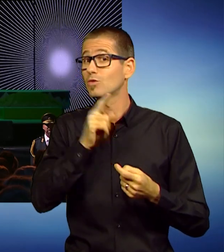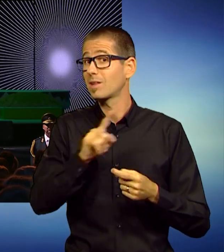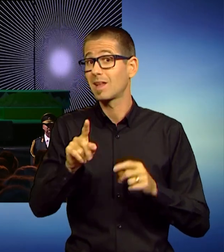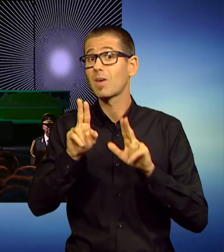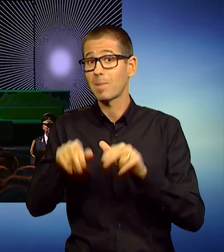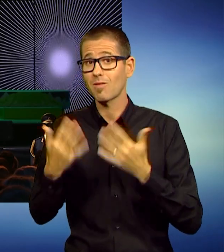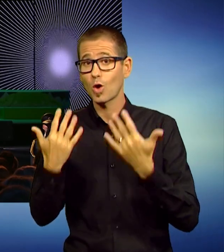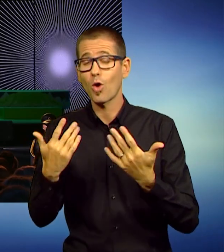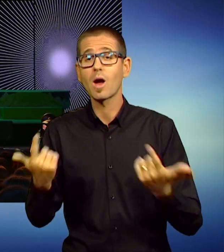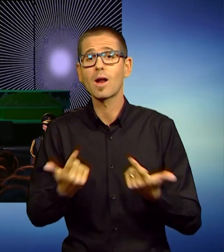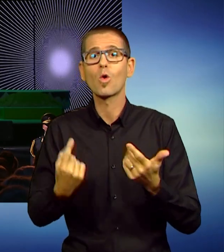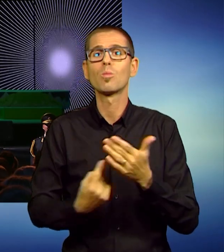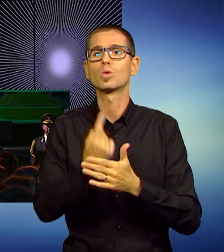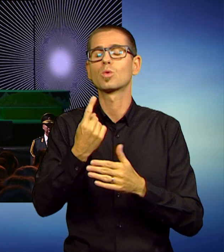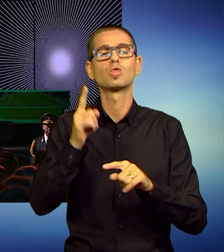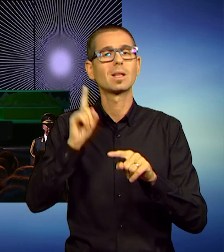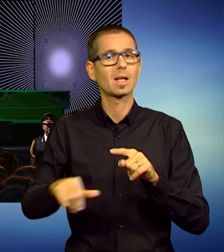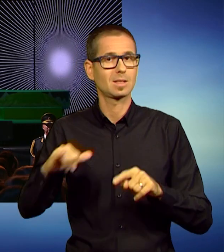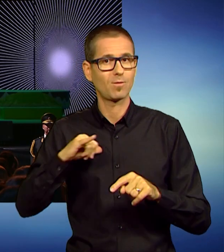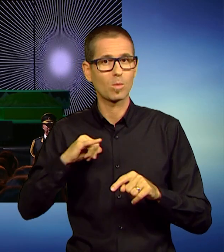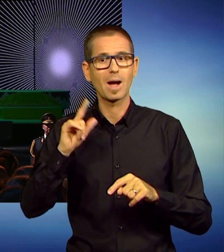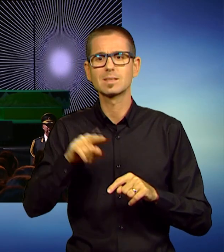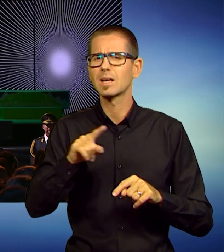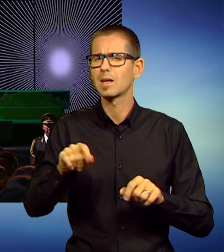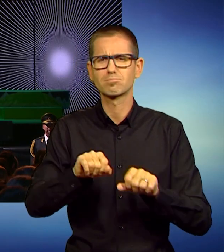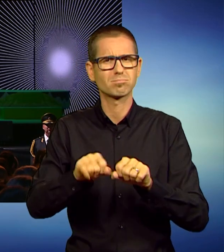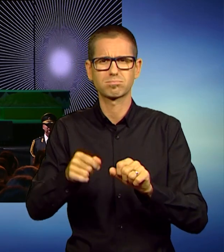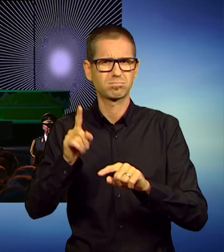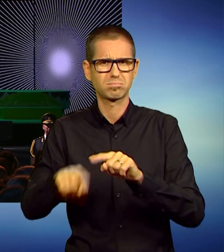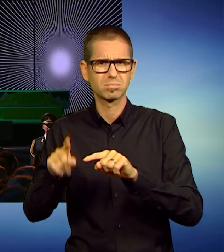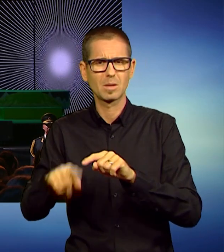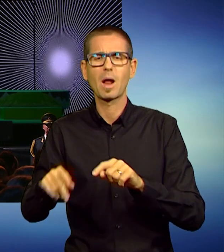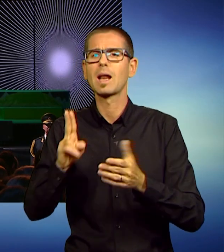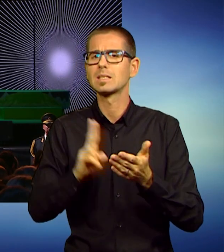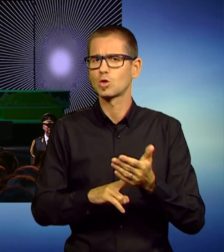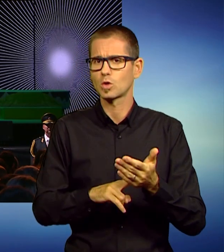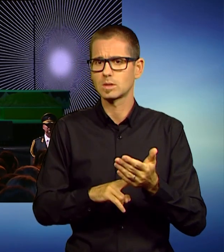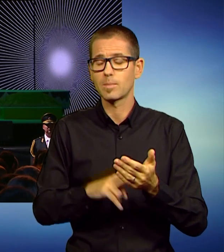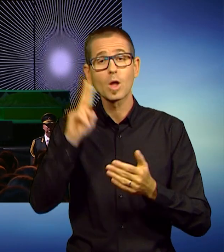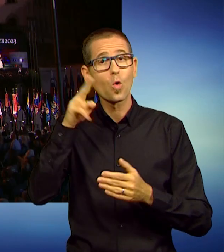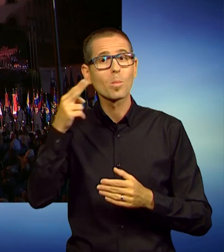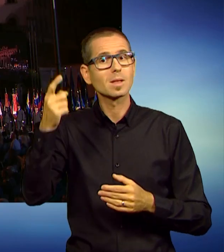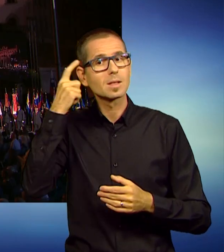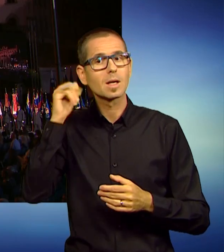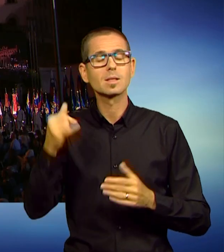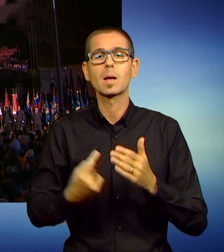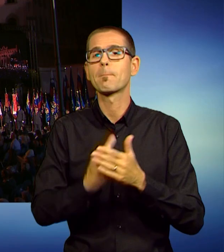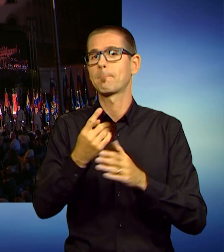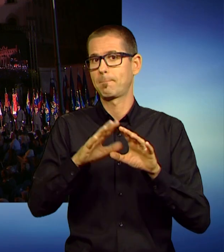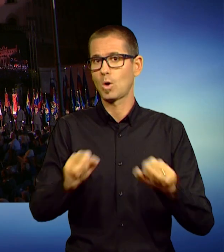rokah, lahko povzroča dezinformacije in izkrivljanje resničnosti. Umetna